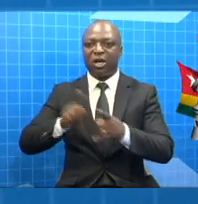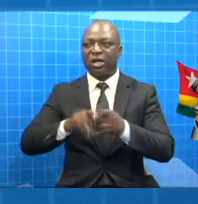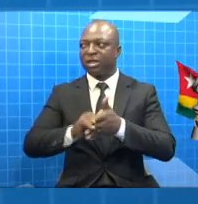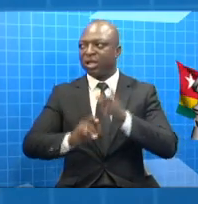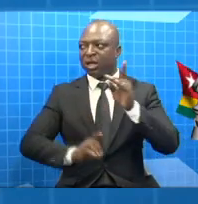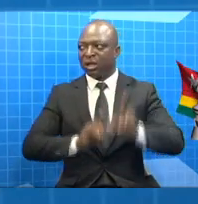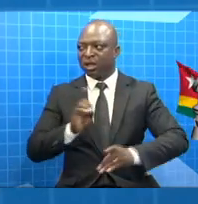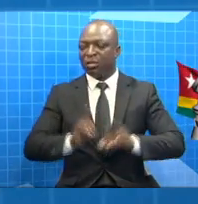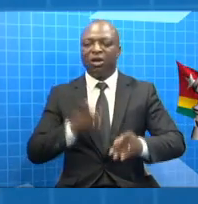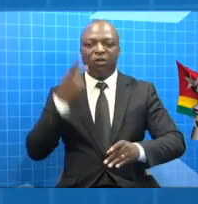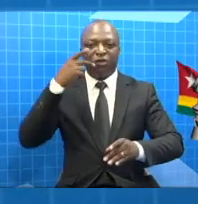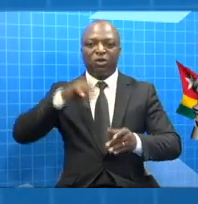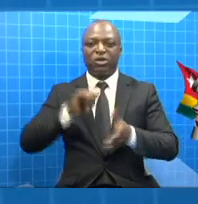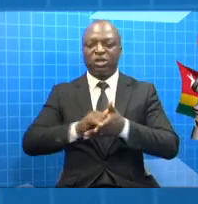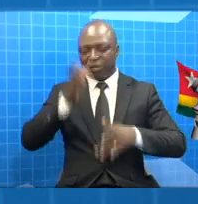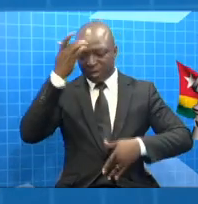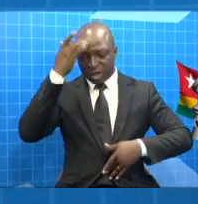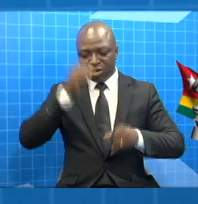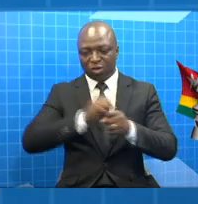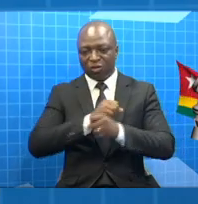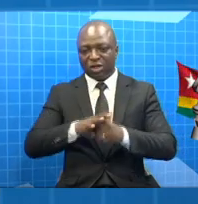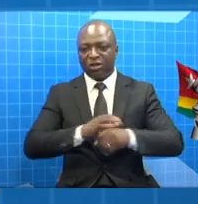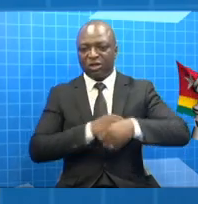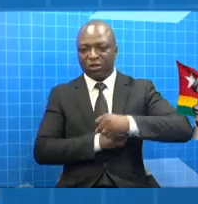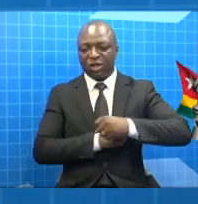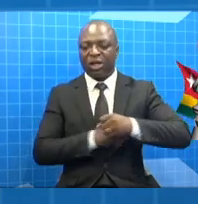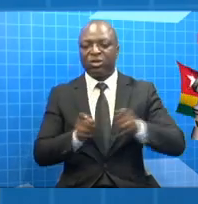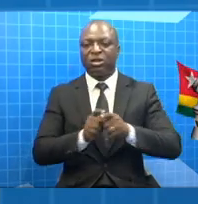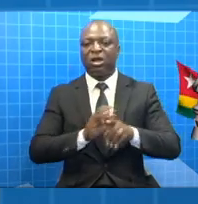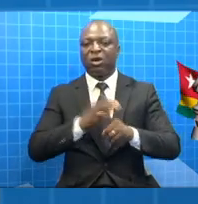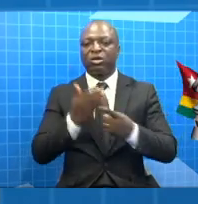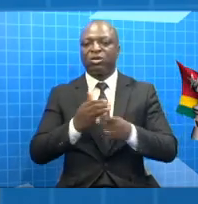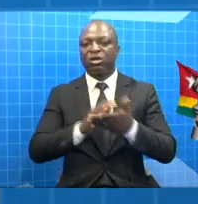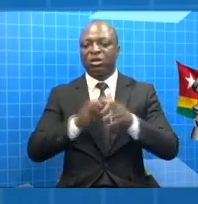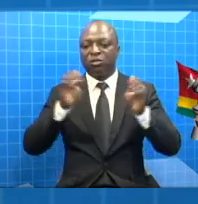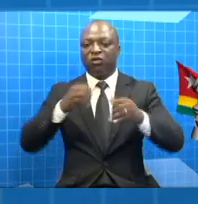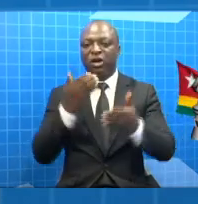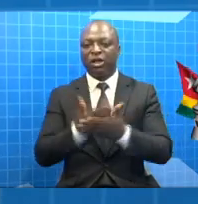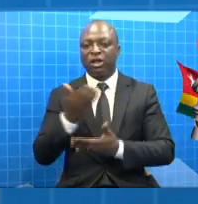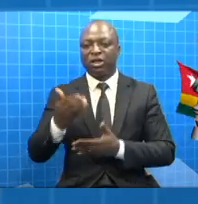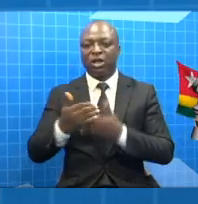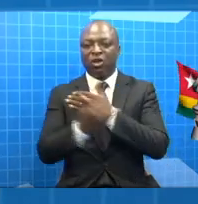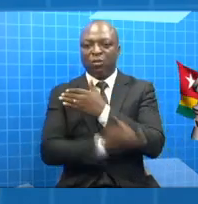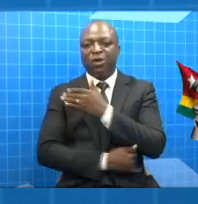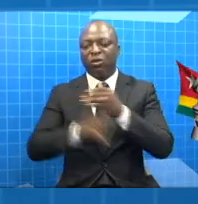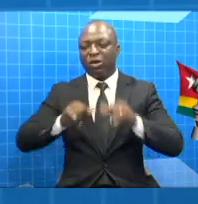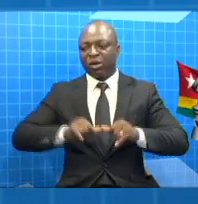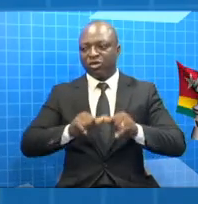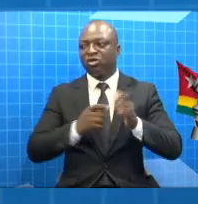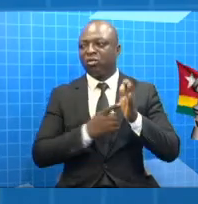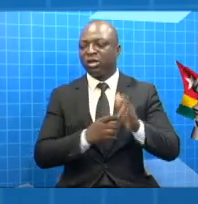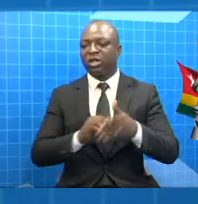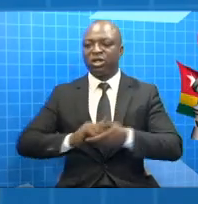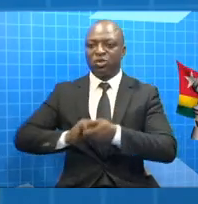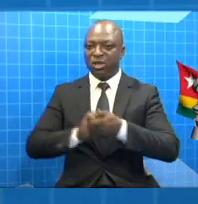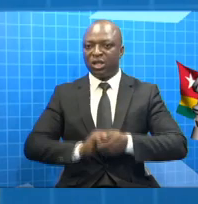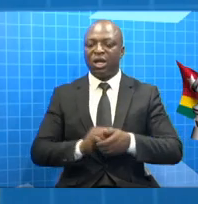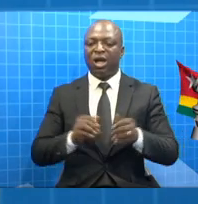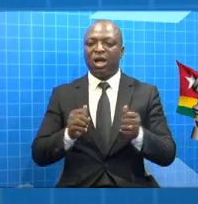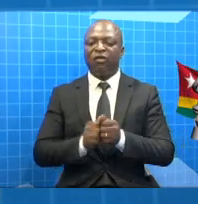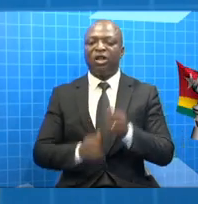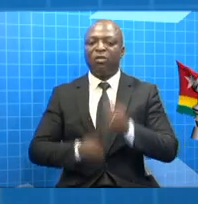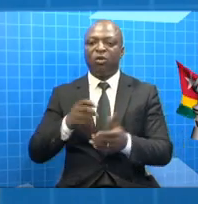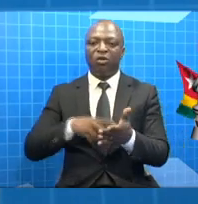démarche. Vu que la crise sanitaire et sécuritaire a affecté notre pouvoir d'achat, le pays doit continuer de se montrer solidaire vis-à-vis des